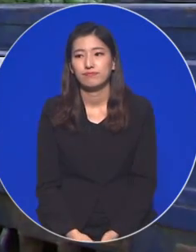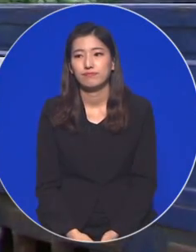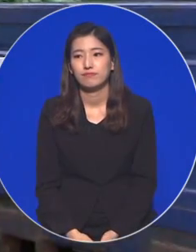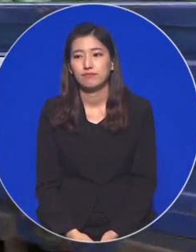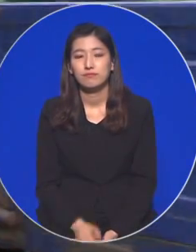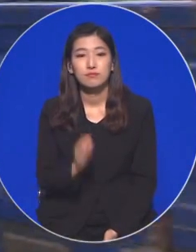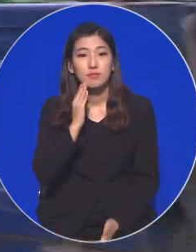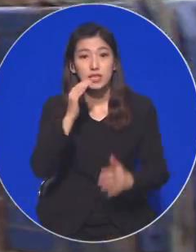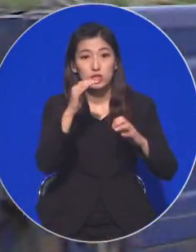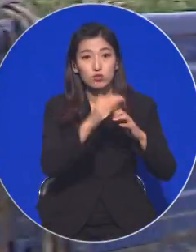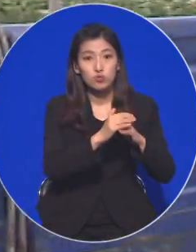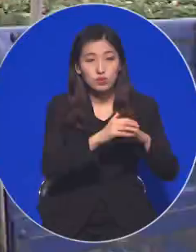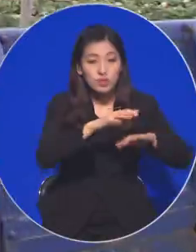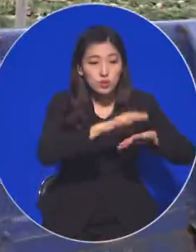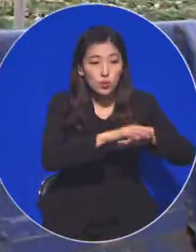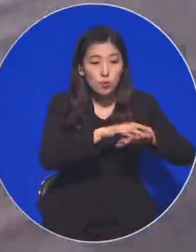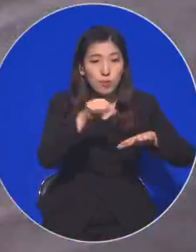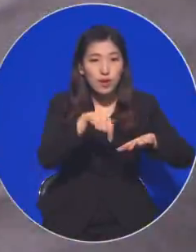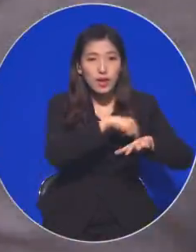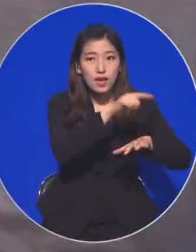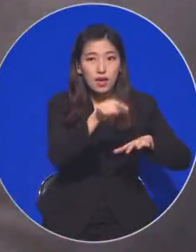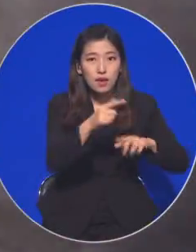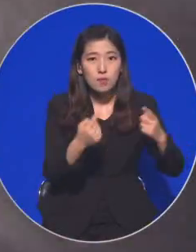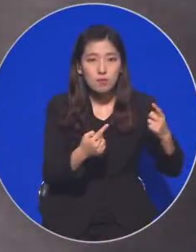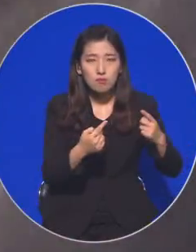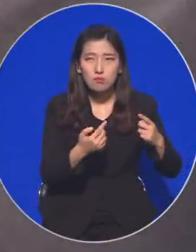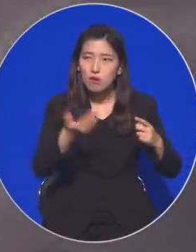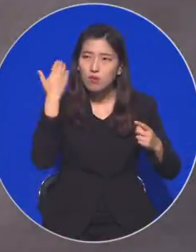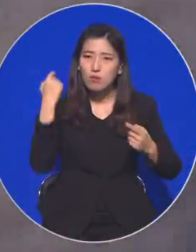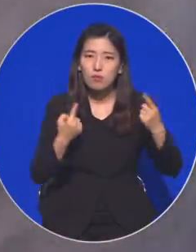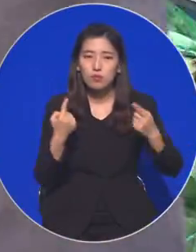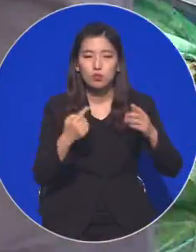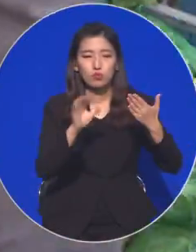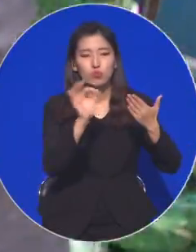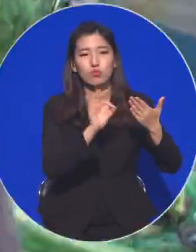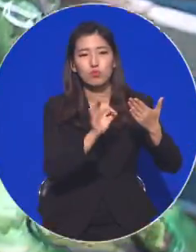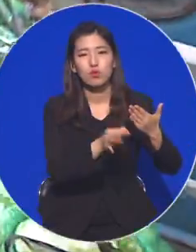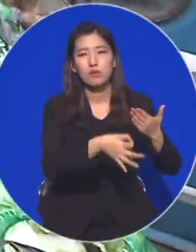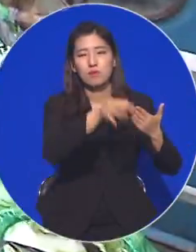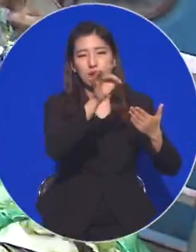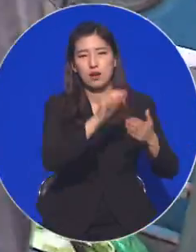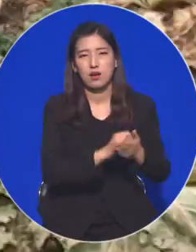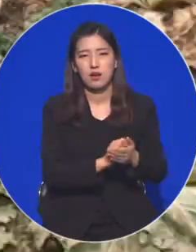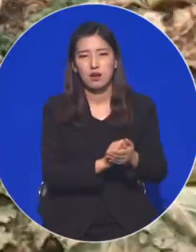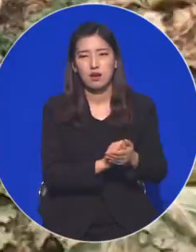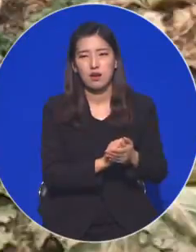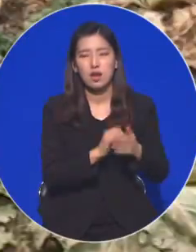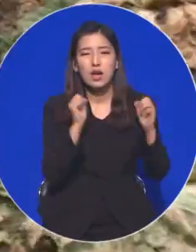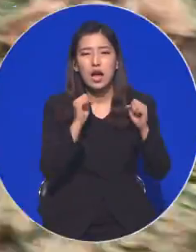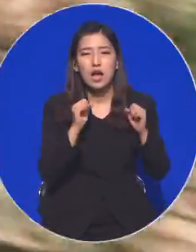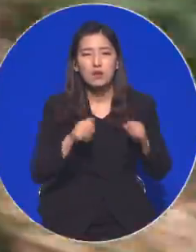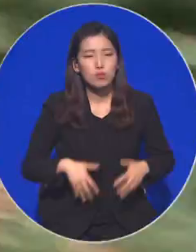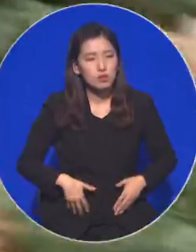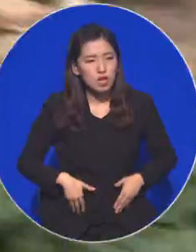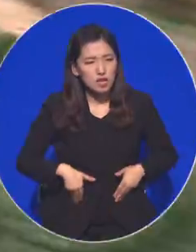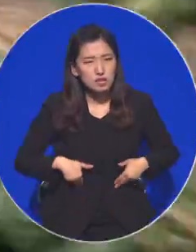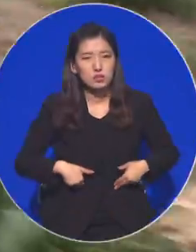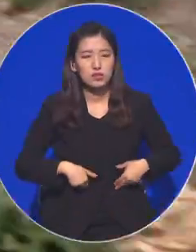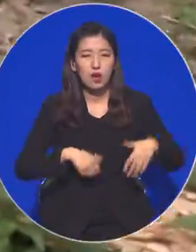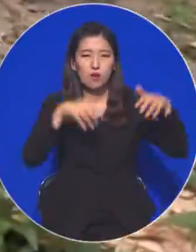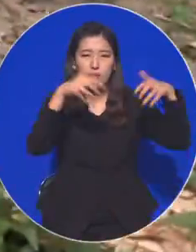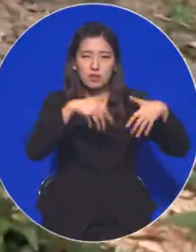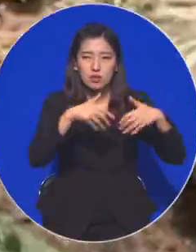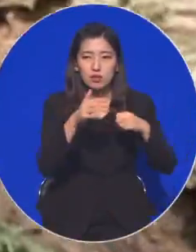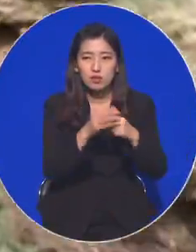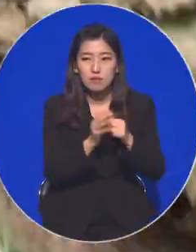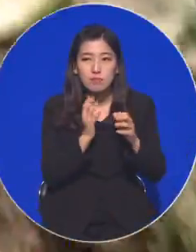배추의 도매 가격이 평년보다 9% 정도 높아졌습니다. 올해는 초가을에 따뜻했고요. 비도 자주 왔죠. 그래서